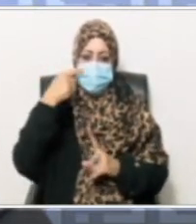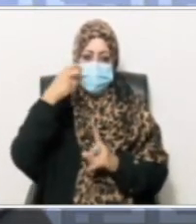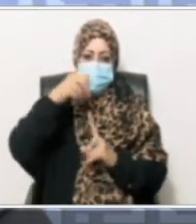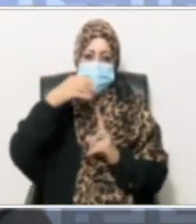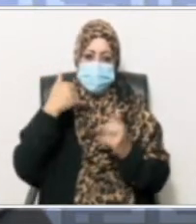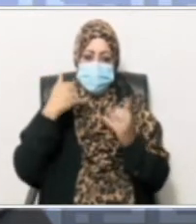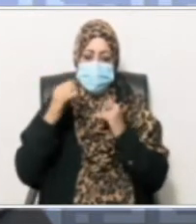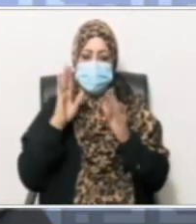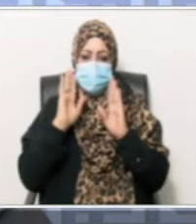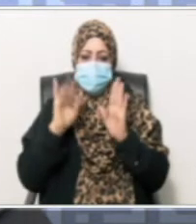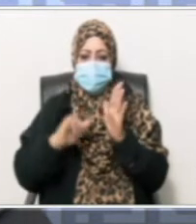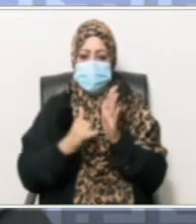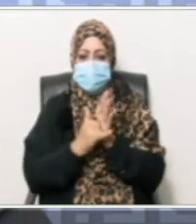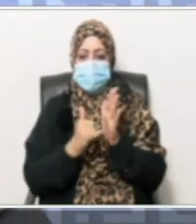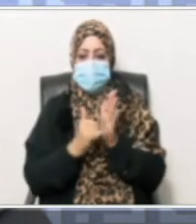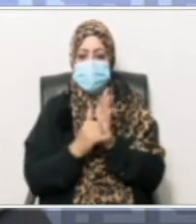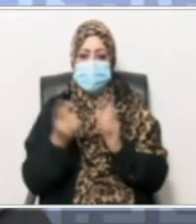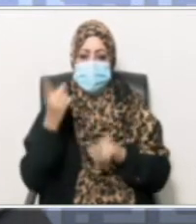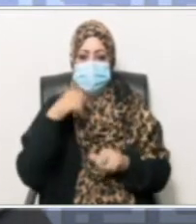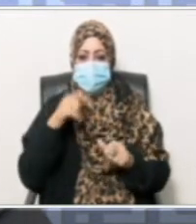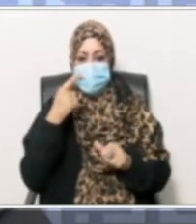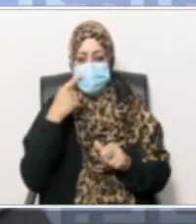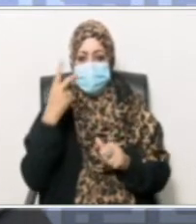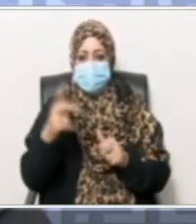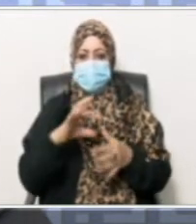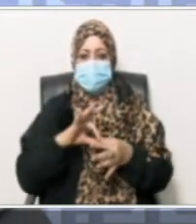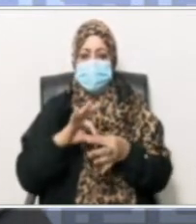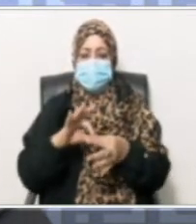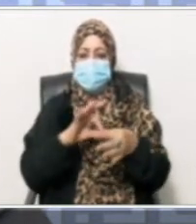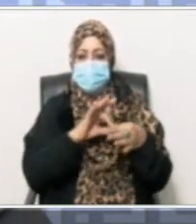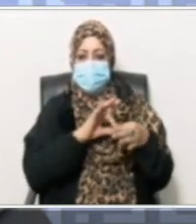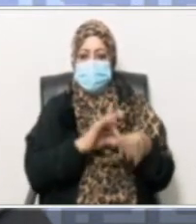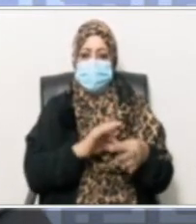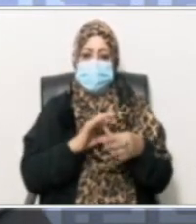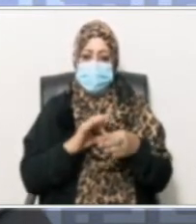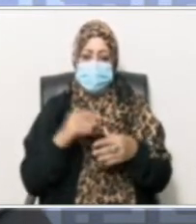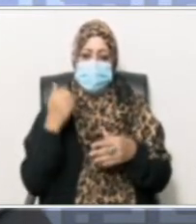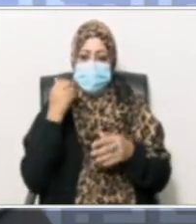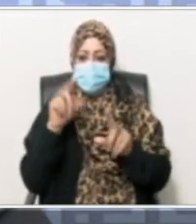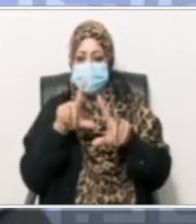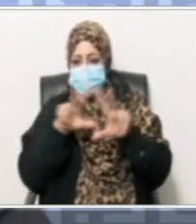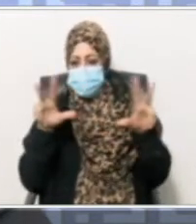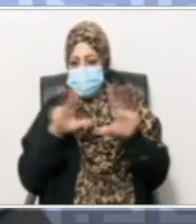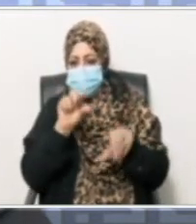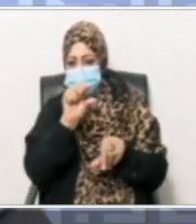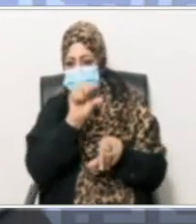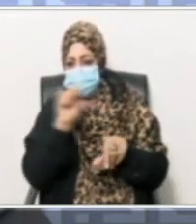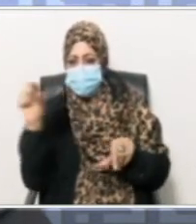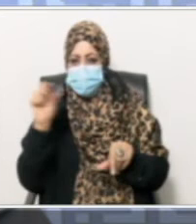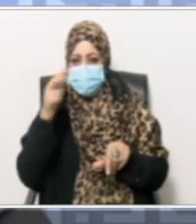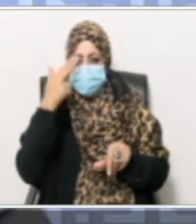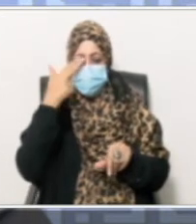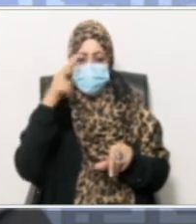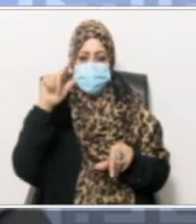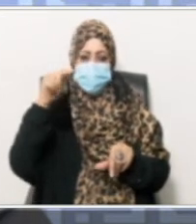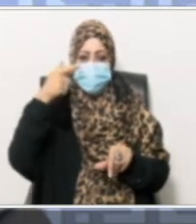المشاركة عبر الرقم الذي سيخرج أسفل الشاشة للمكالمات الدولية عبر الفايبر.